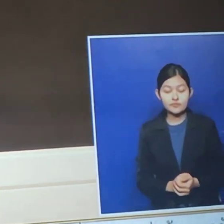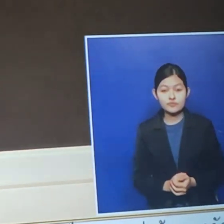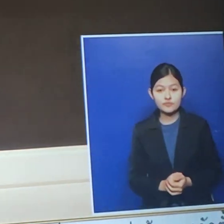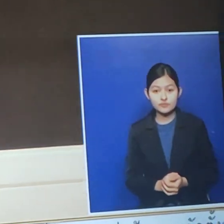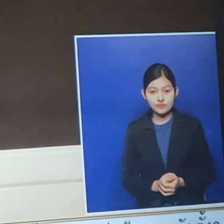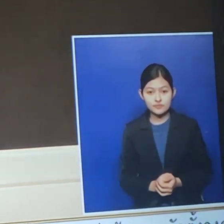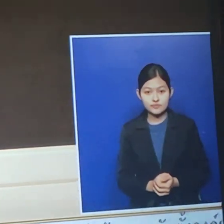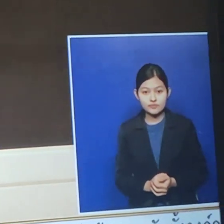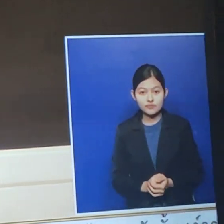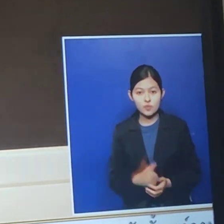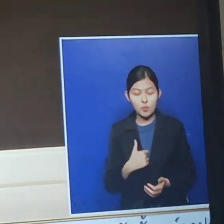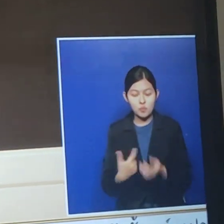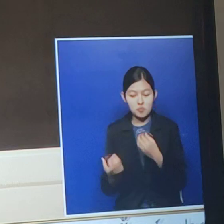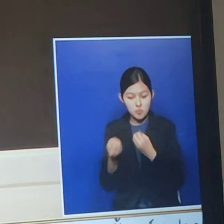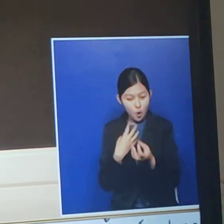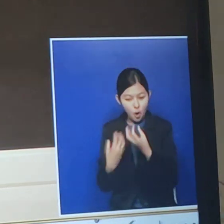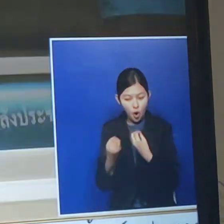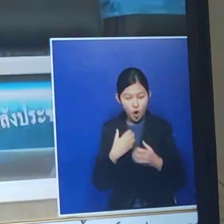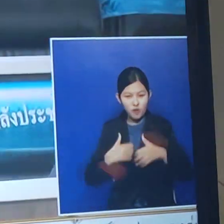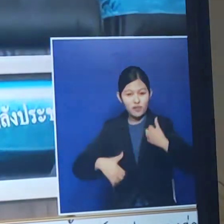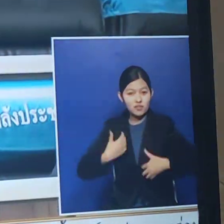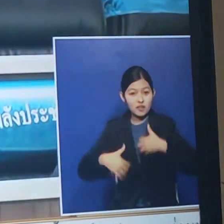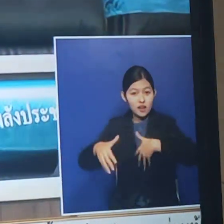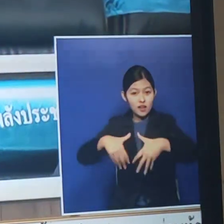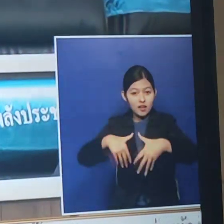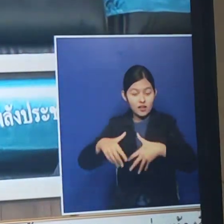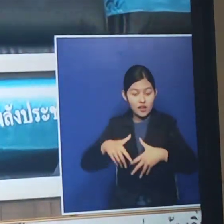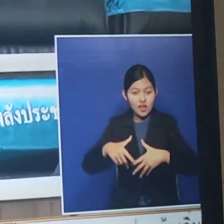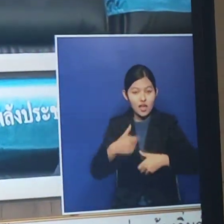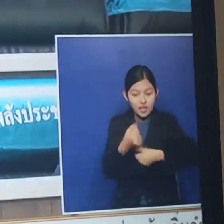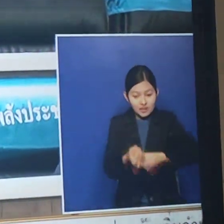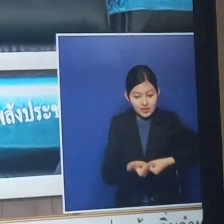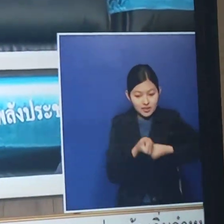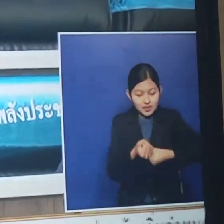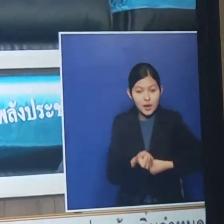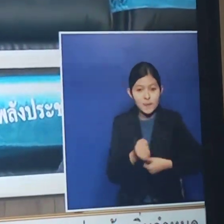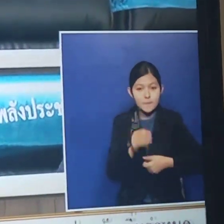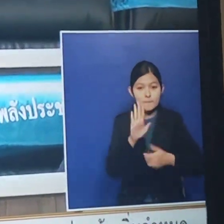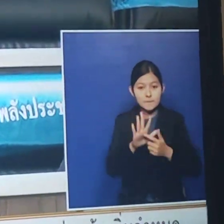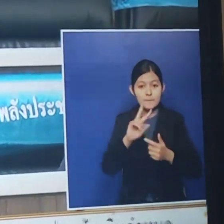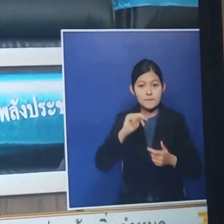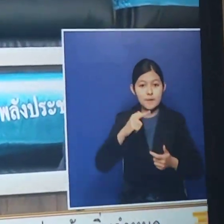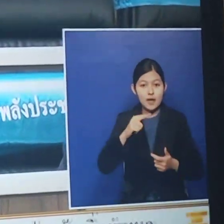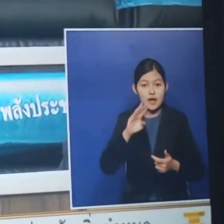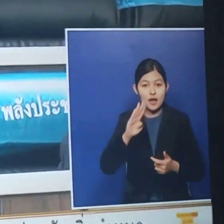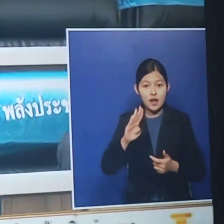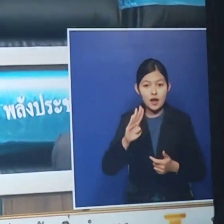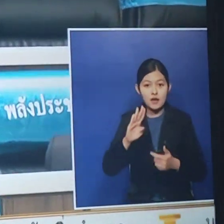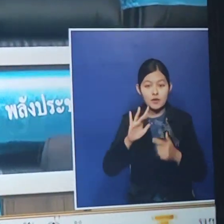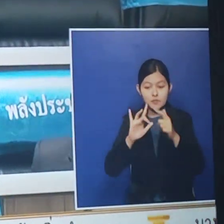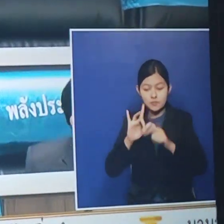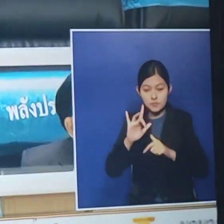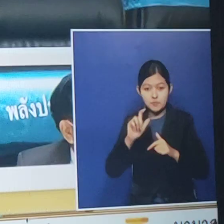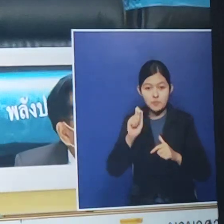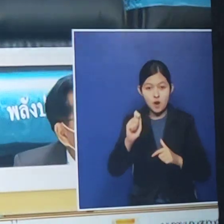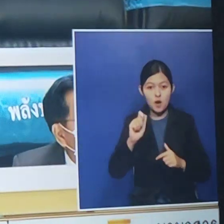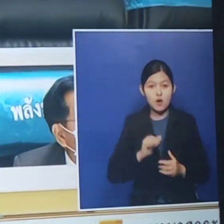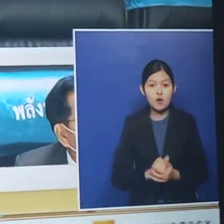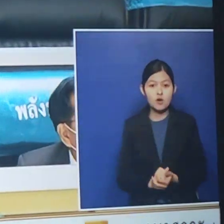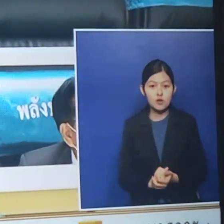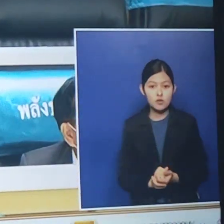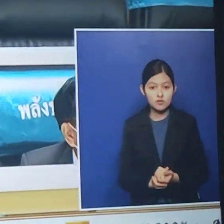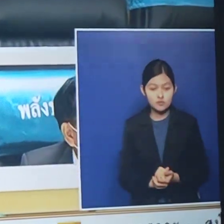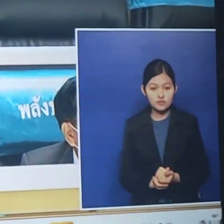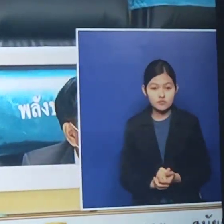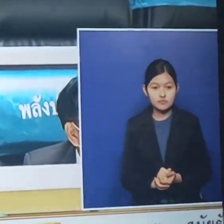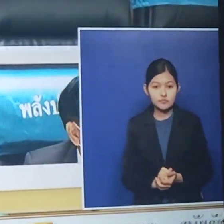เป็นอาจารย์ร้องเรียนจาก พี่น้องต้องไปด้วยเนี่ย เกษตรกร ชื่อพ่ออ ำเภอบางบ่อไม่ต้องได้แก่ตำบลทองสวนในยมยาตรา บ้องนะ ตำบ